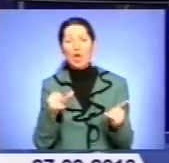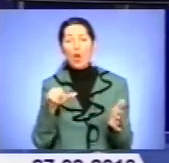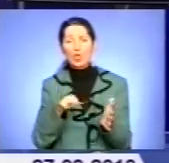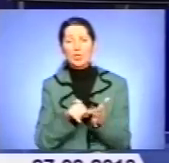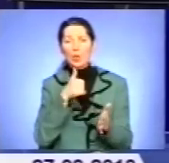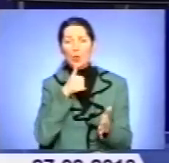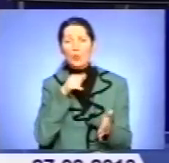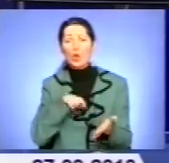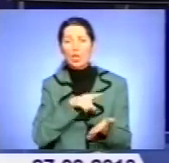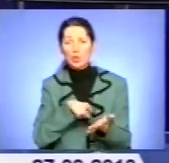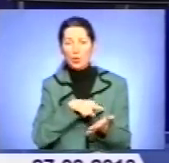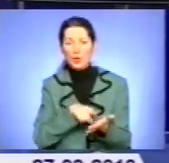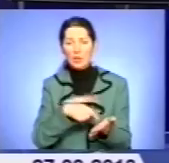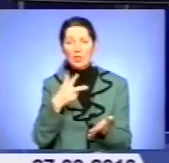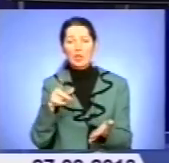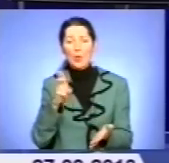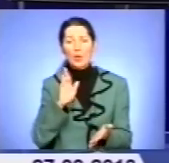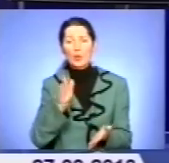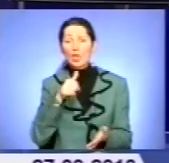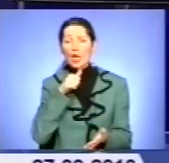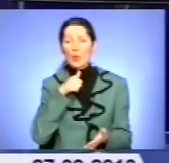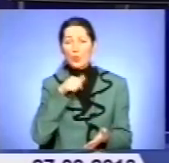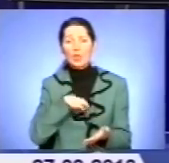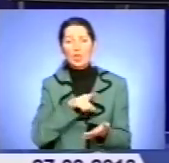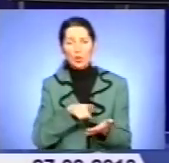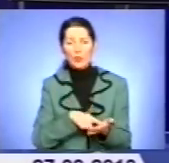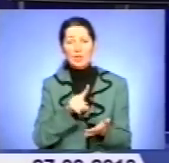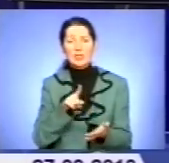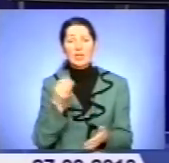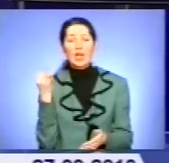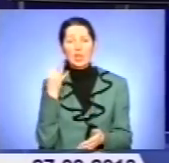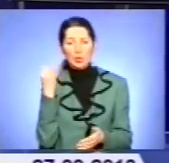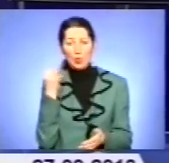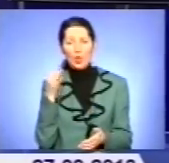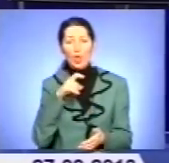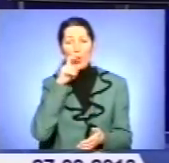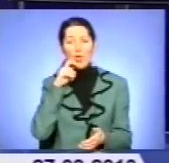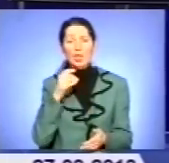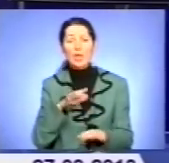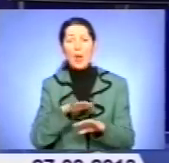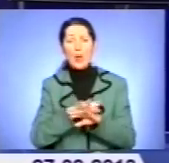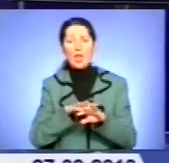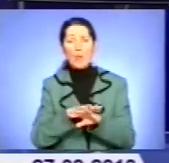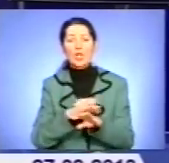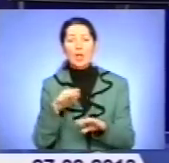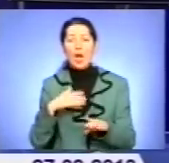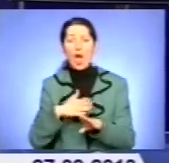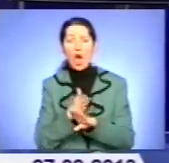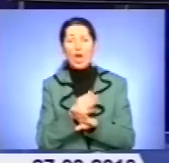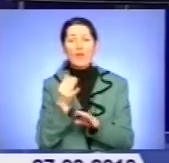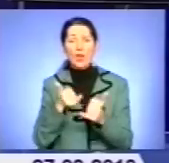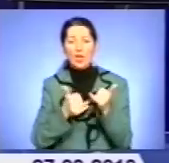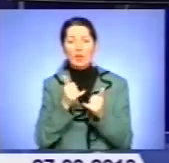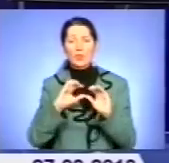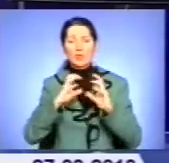березня відбудеться пробне тестування з наступних предметів – історія України, математика, географія, хімія, світова література.